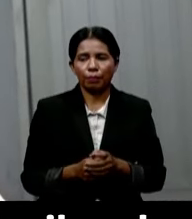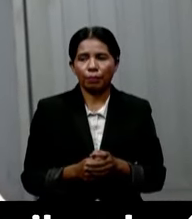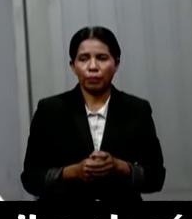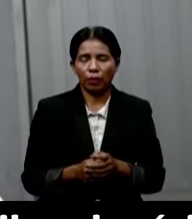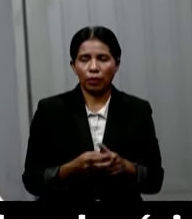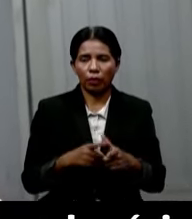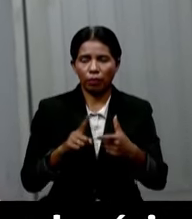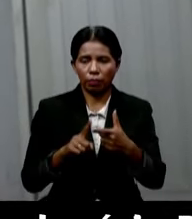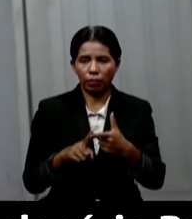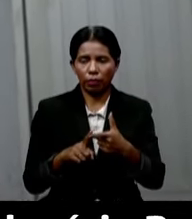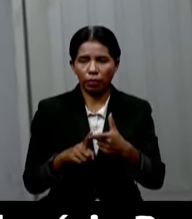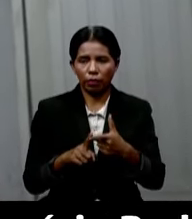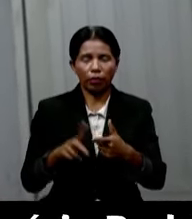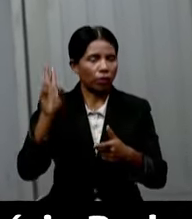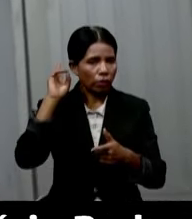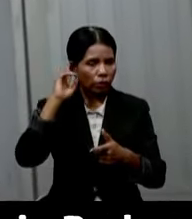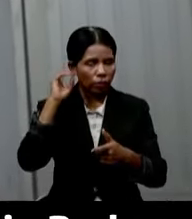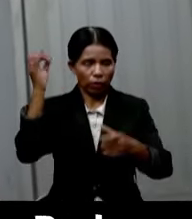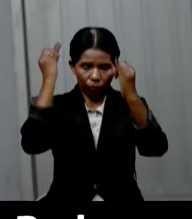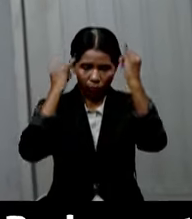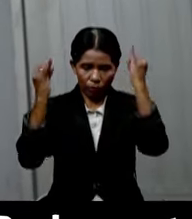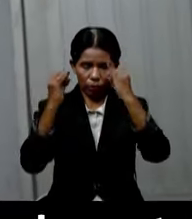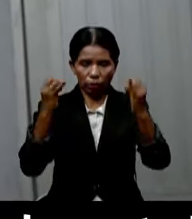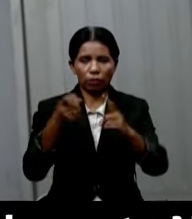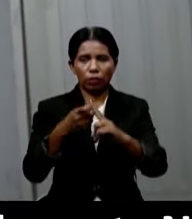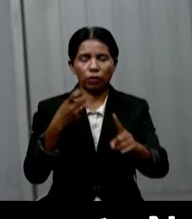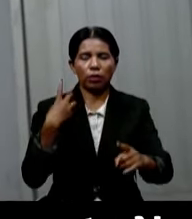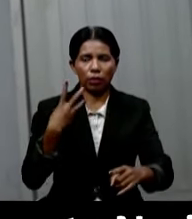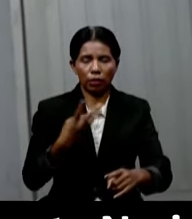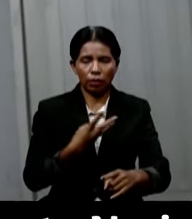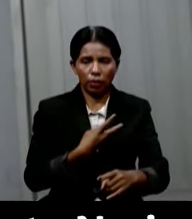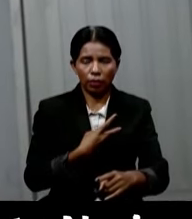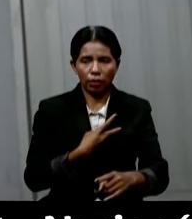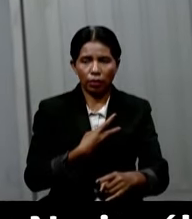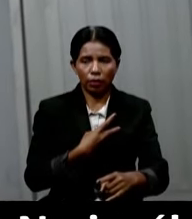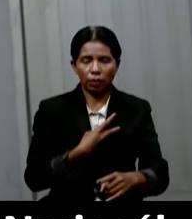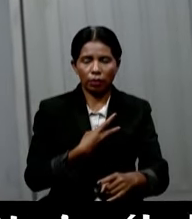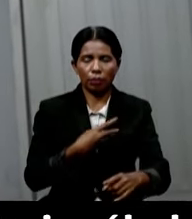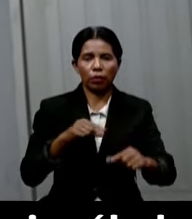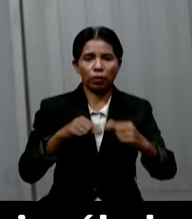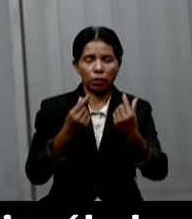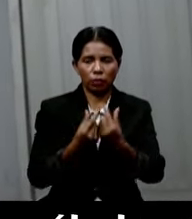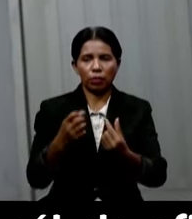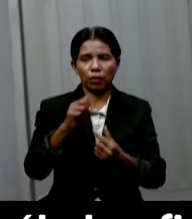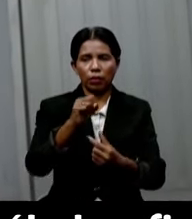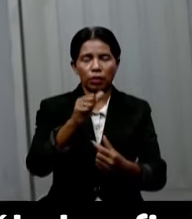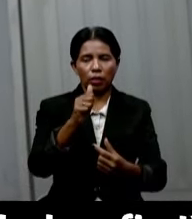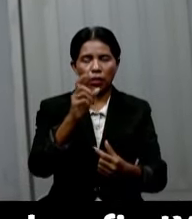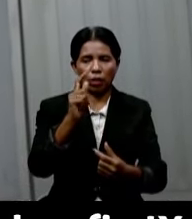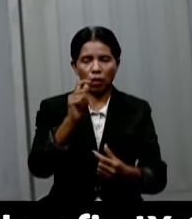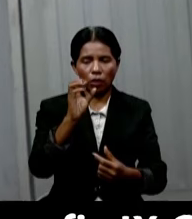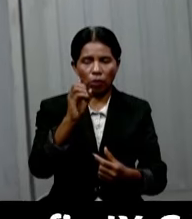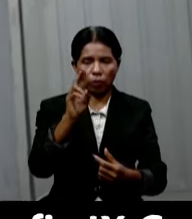e depois de rona te informasaun kata kosi amnia sedne o seto siratumba halo